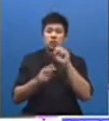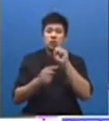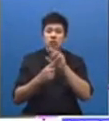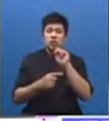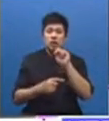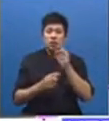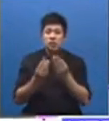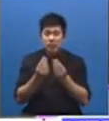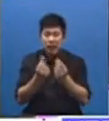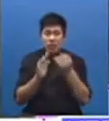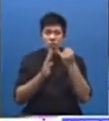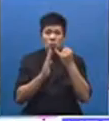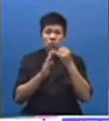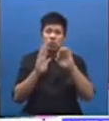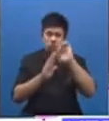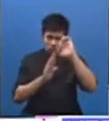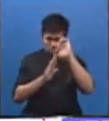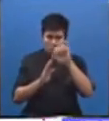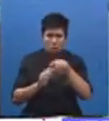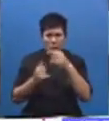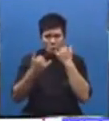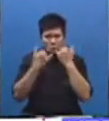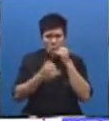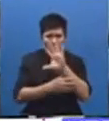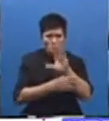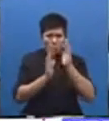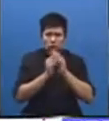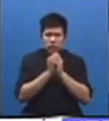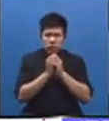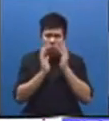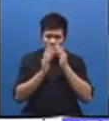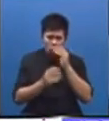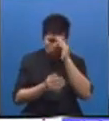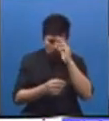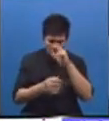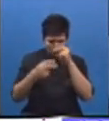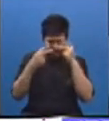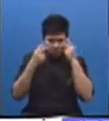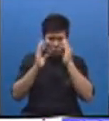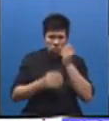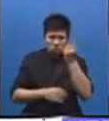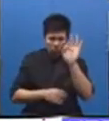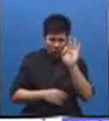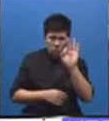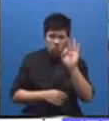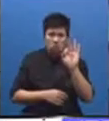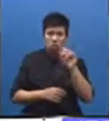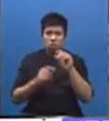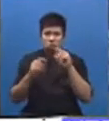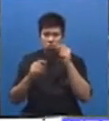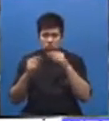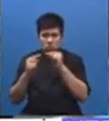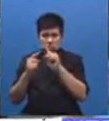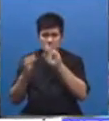เชียงใหม่เป็นศูนย์คอเซ็นเตอร์หลอกลวงชาวจีนได้ผู้ทักหาทั้งหมด 49คนเป็นชาวจีน 15คนและชาวไต้หวัน 34